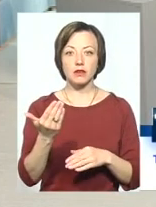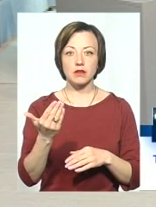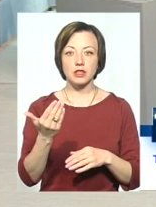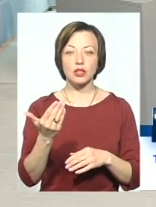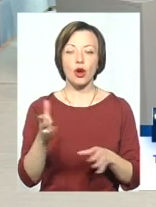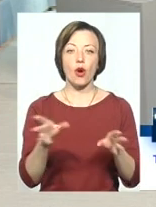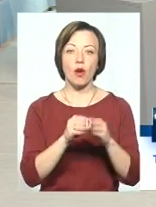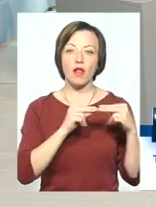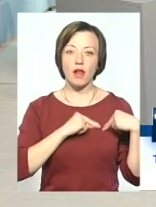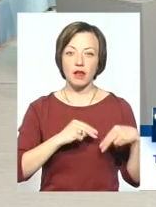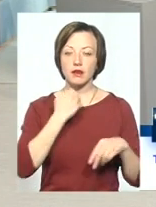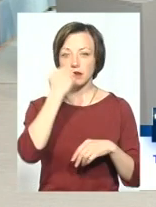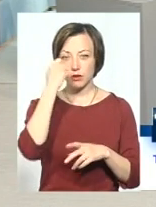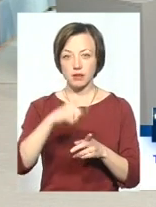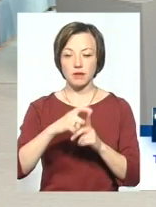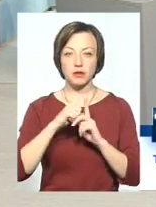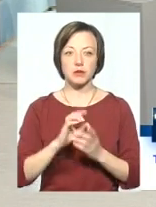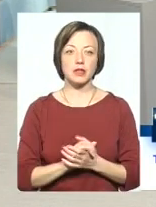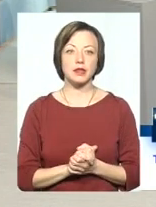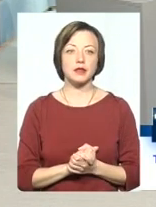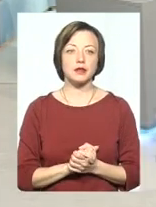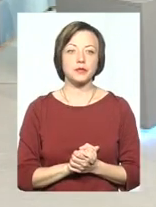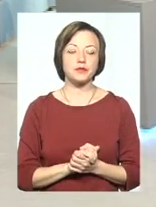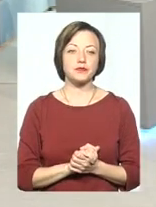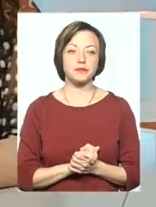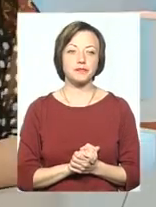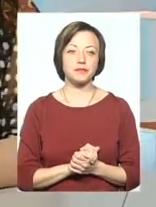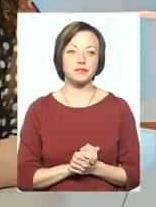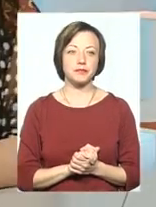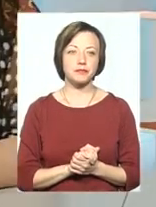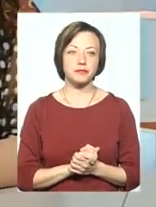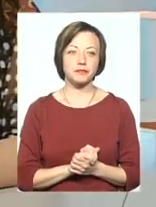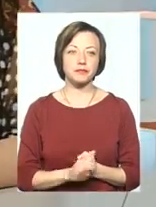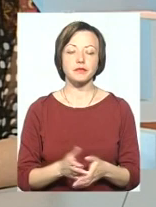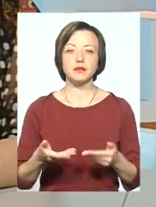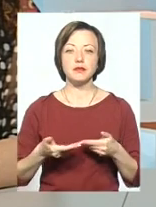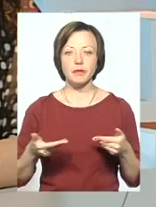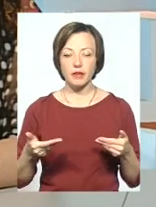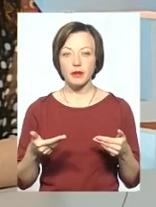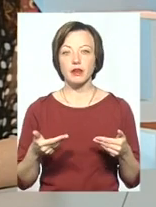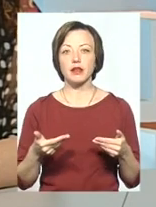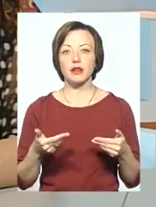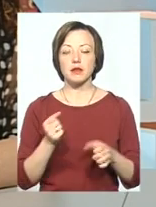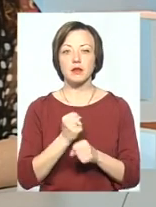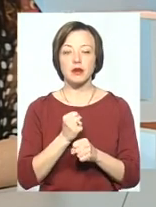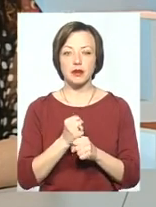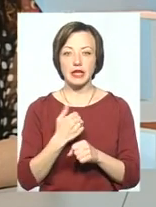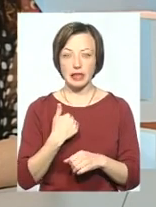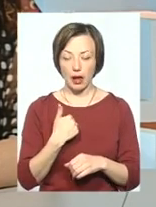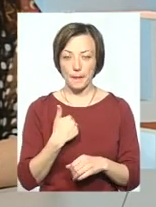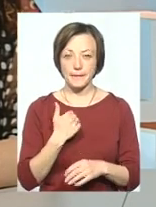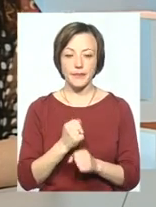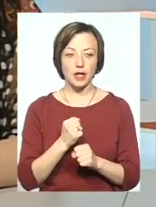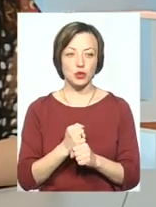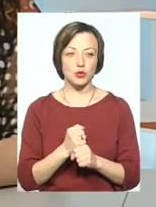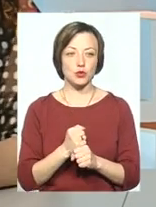відповідь. Дякую. Я, якщо от можна, візьму на дане питання відповідь. Е, ми якраз от працює, я якраз от працюю в